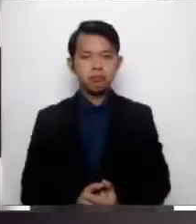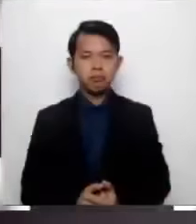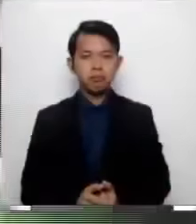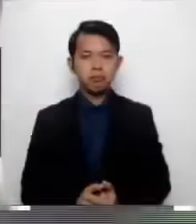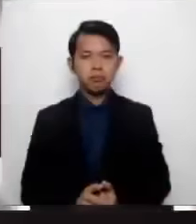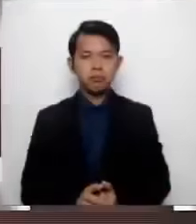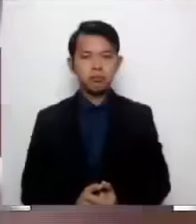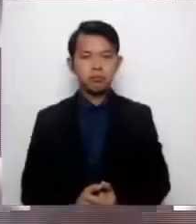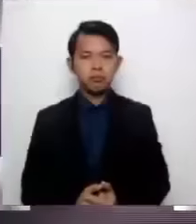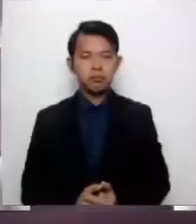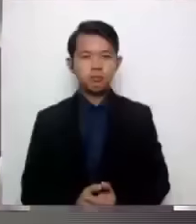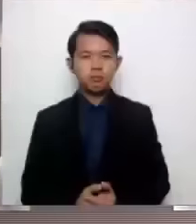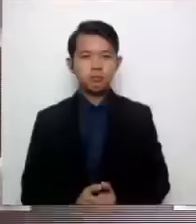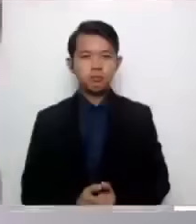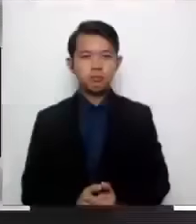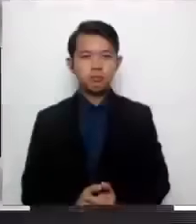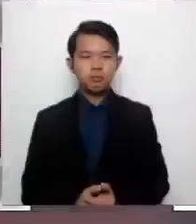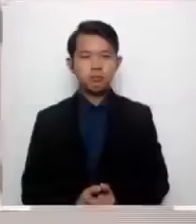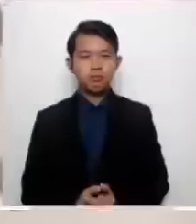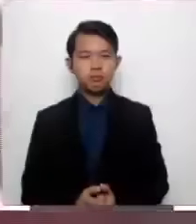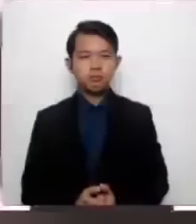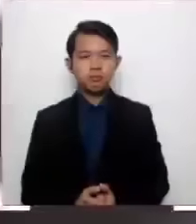Panganiban umabot